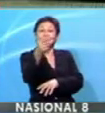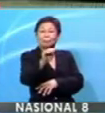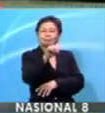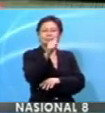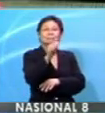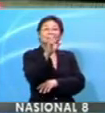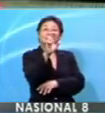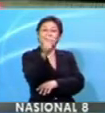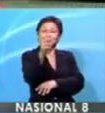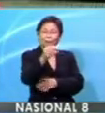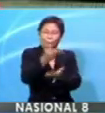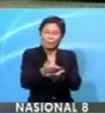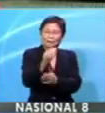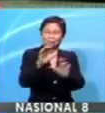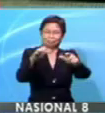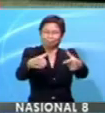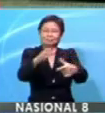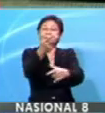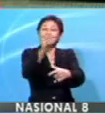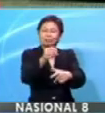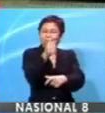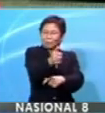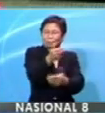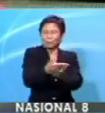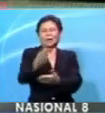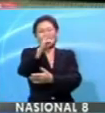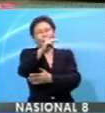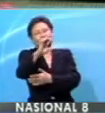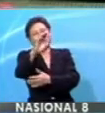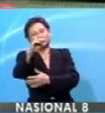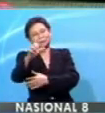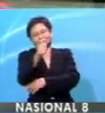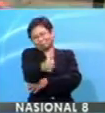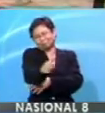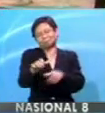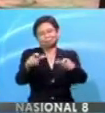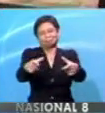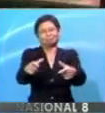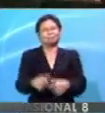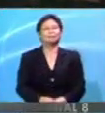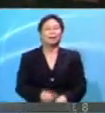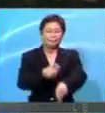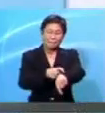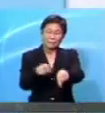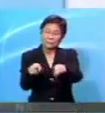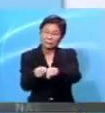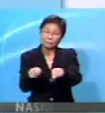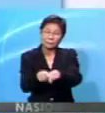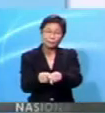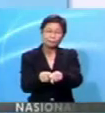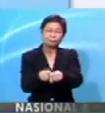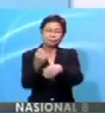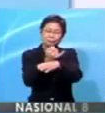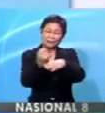ada pembelian mereka Yang Tersendiri mcmc tersendiri pada masa sama pengamal